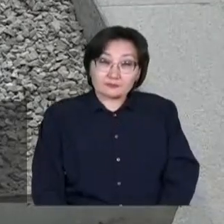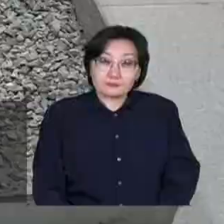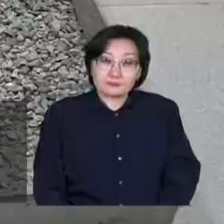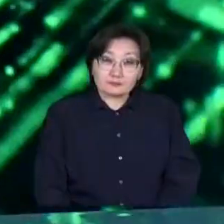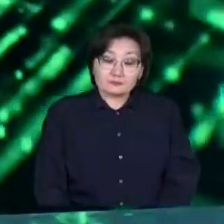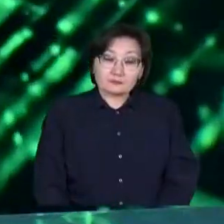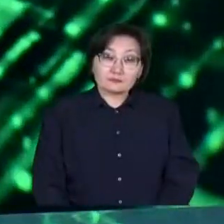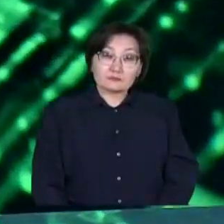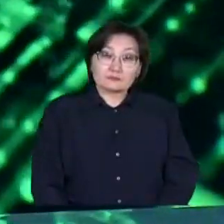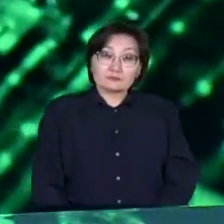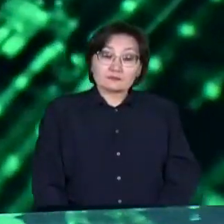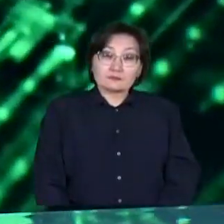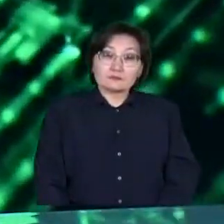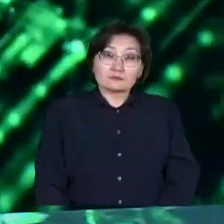телеарнасы.